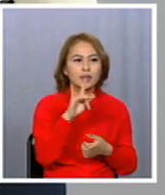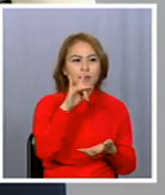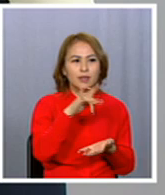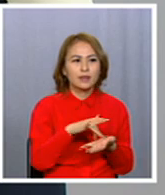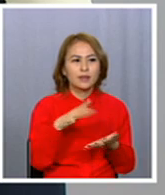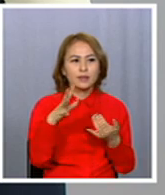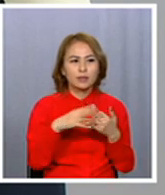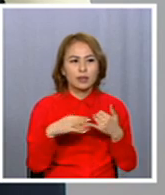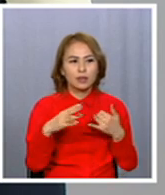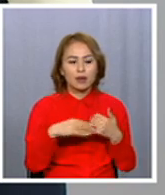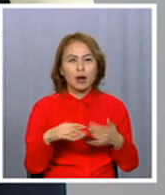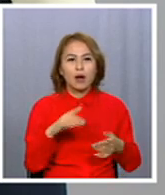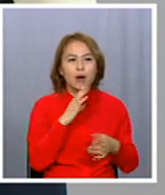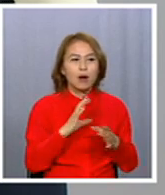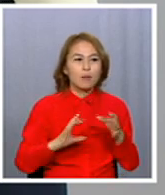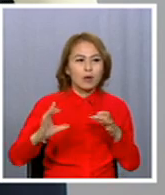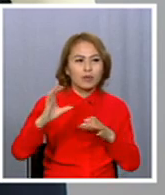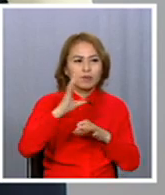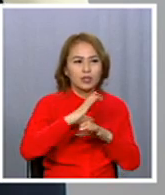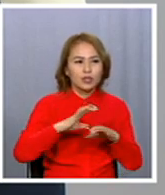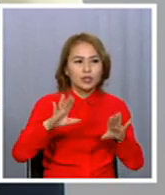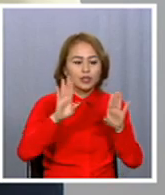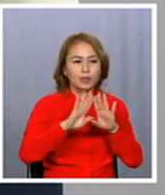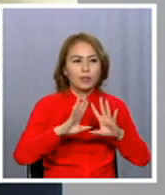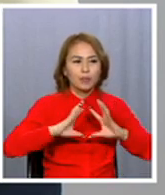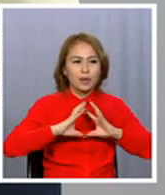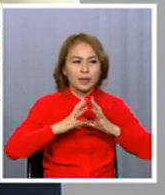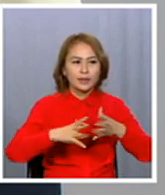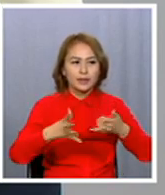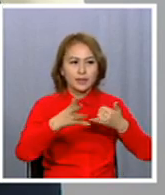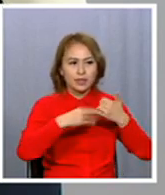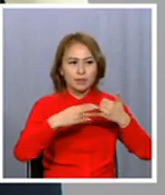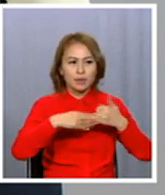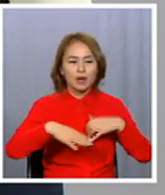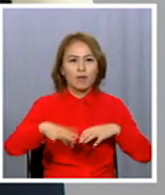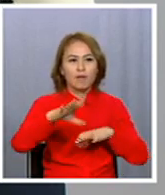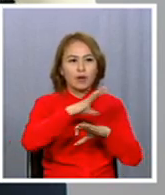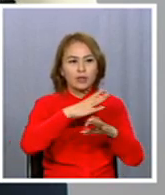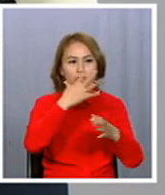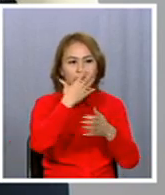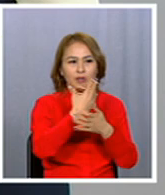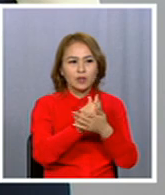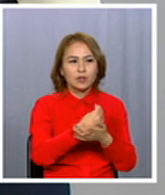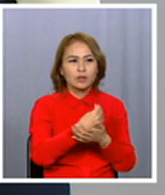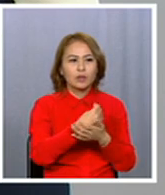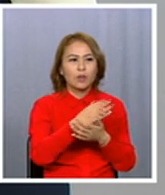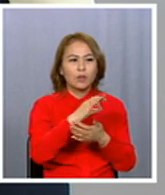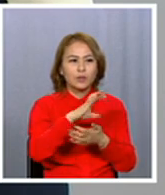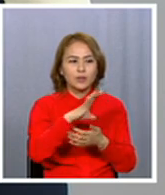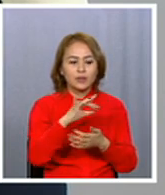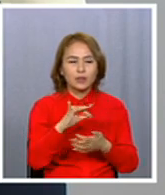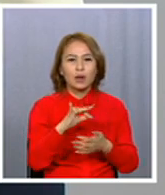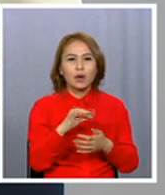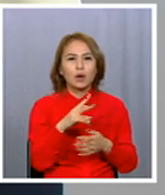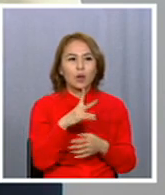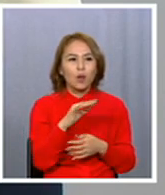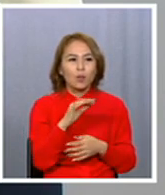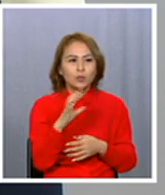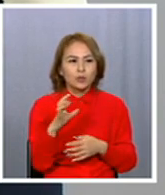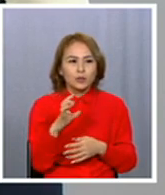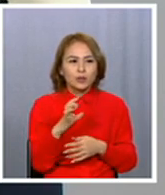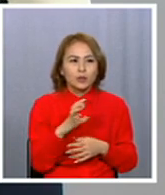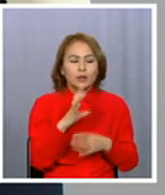центр Земли. Оборот – это вращение планеты Земля вокруг собственной оси. Глобус